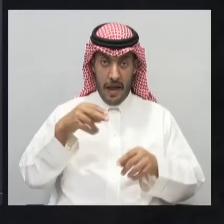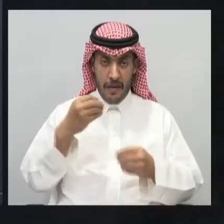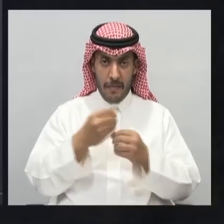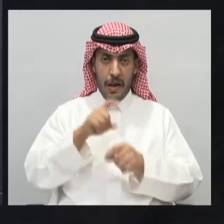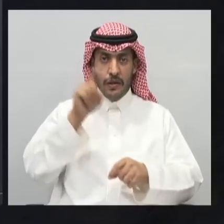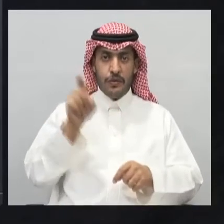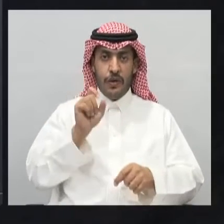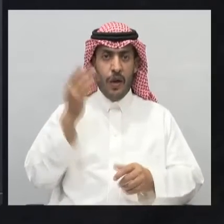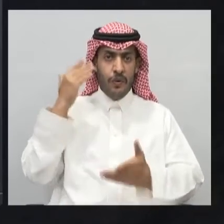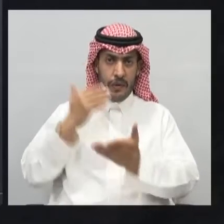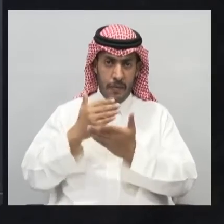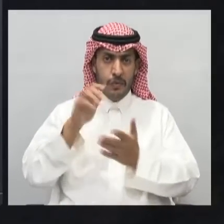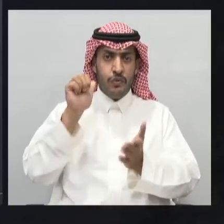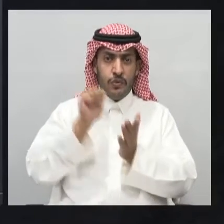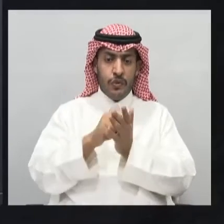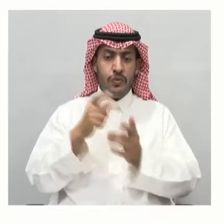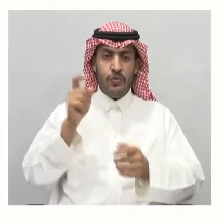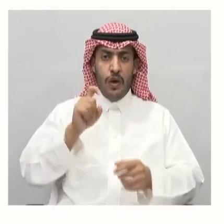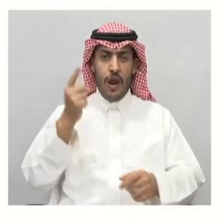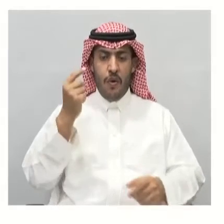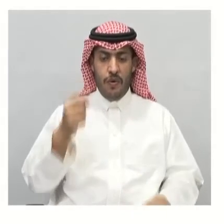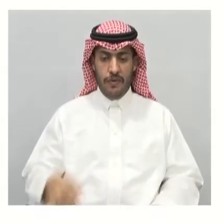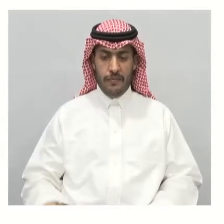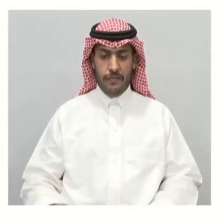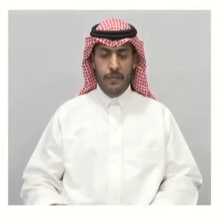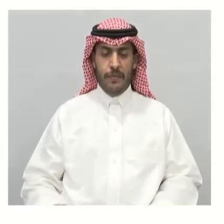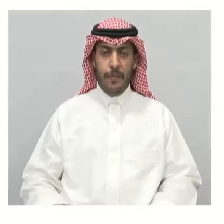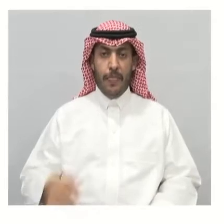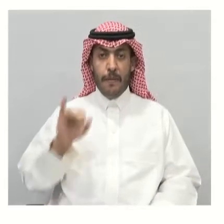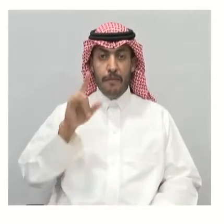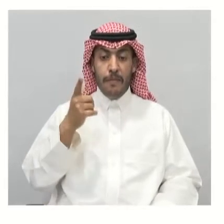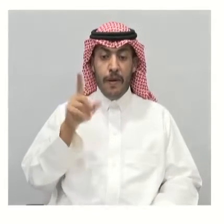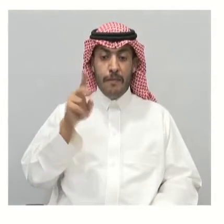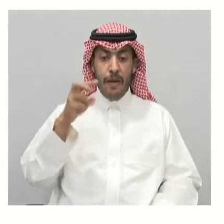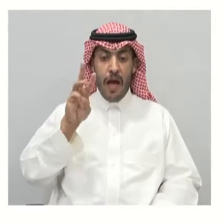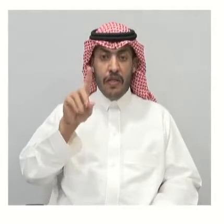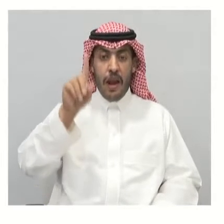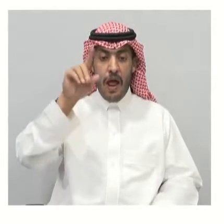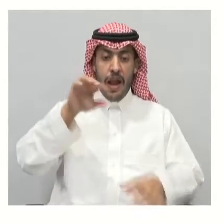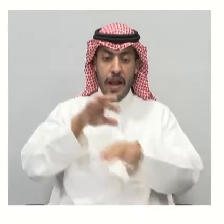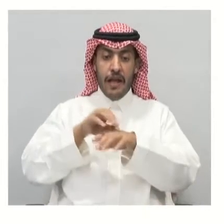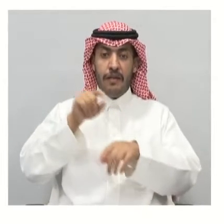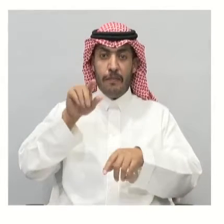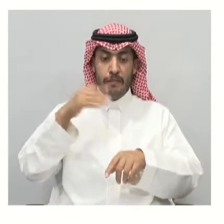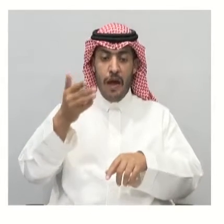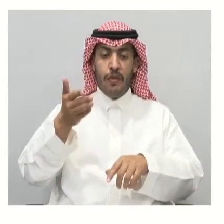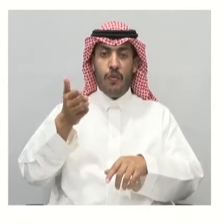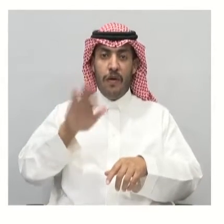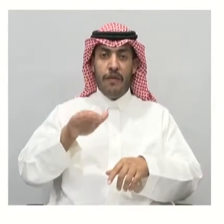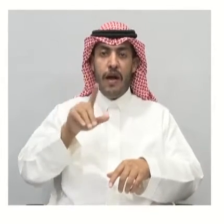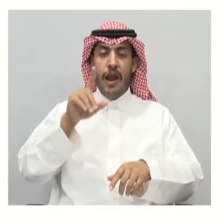اسئله الواجب السؤال الاول من بعث الله للناس بعد وفاه النبي ادم